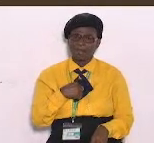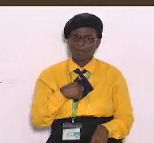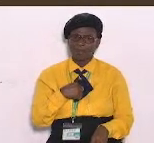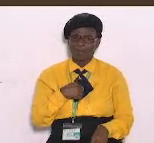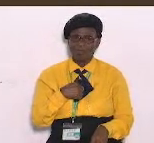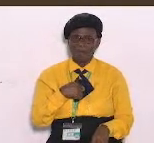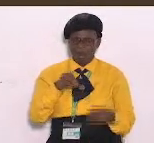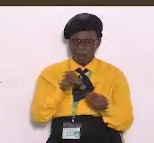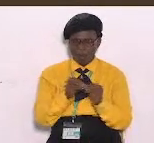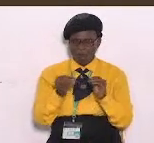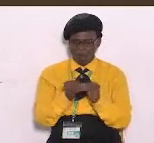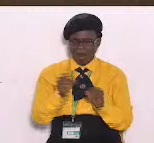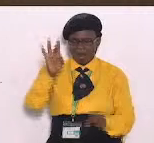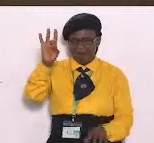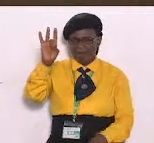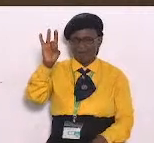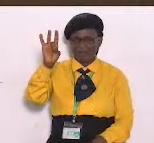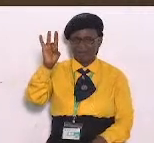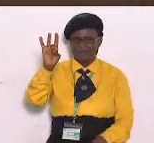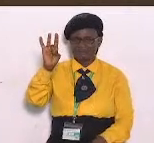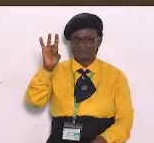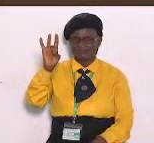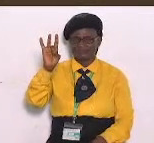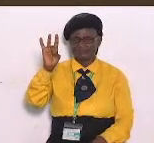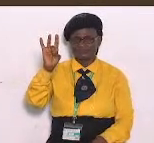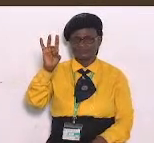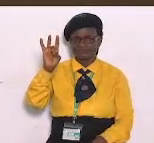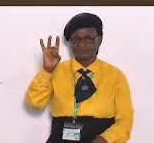moi le numé